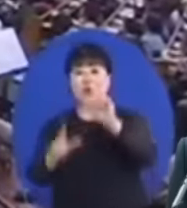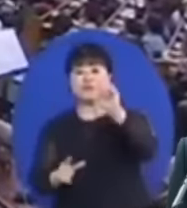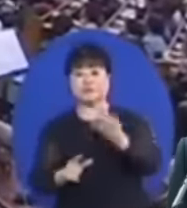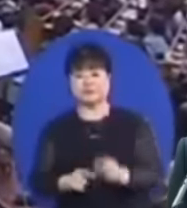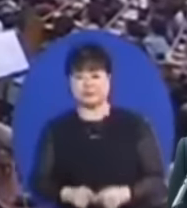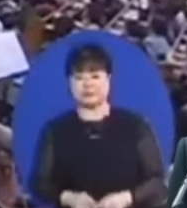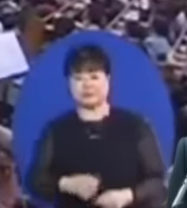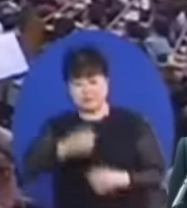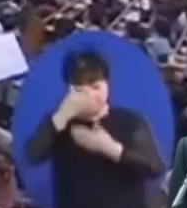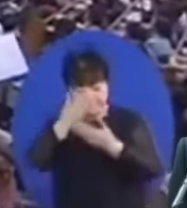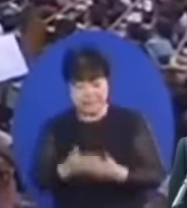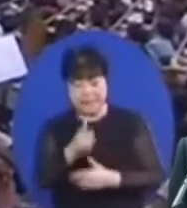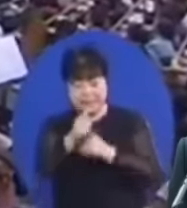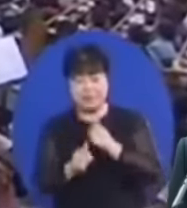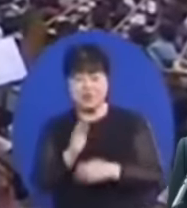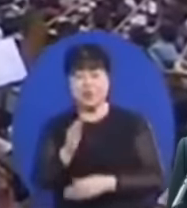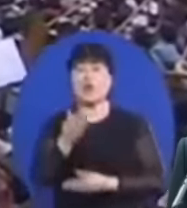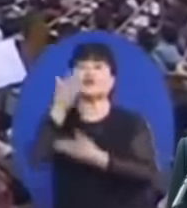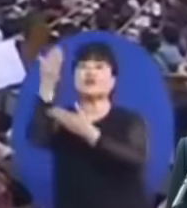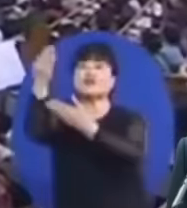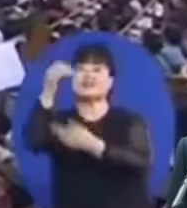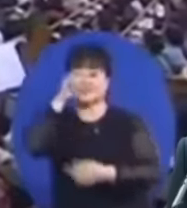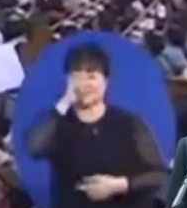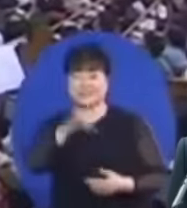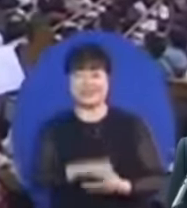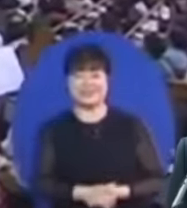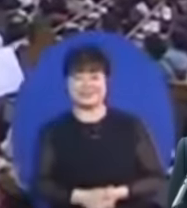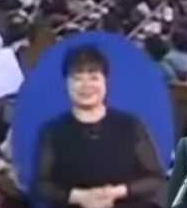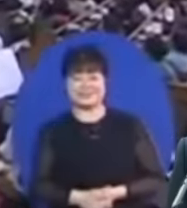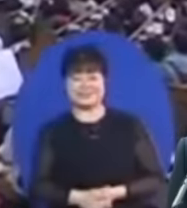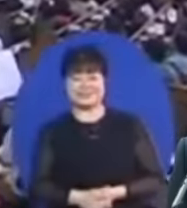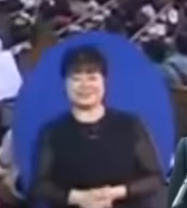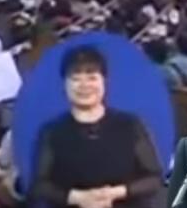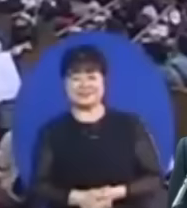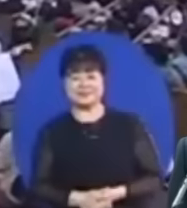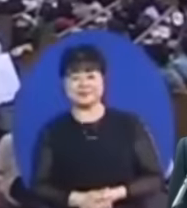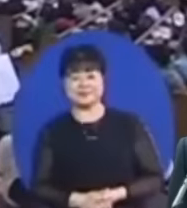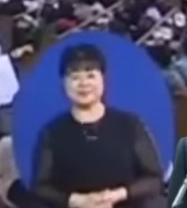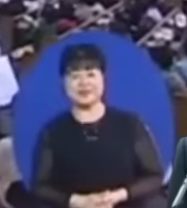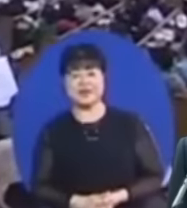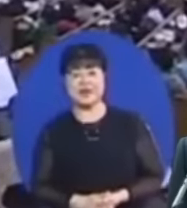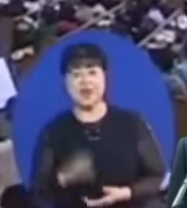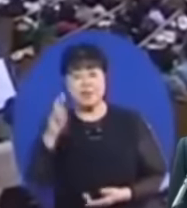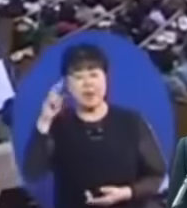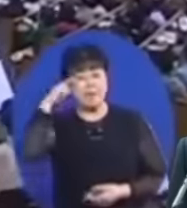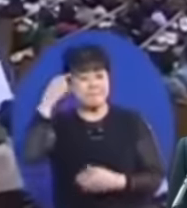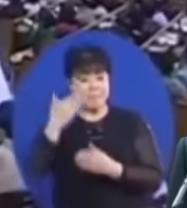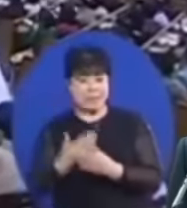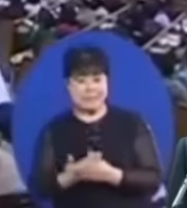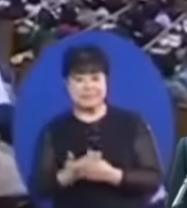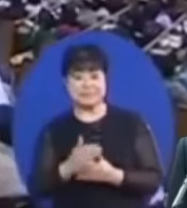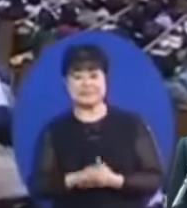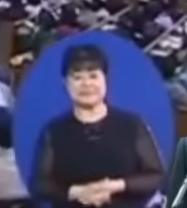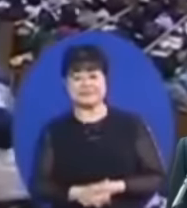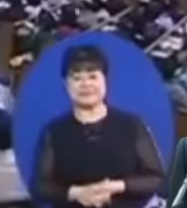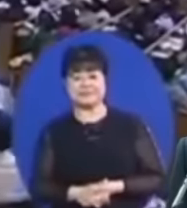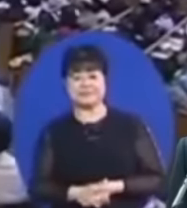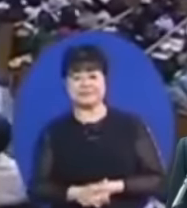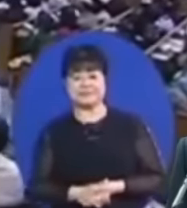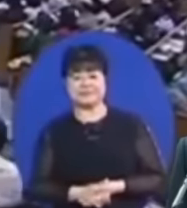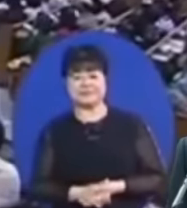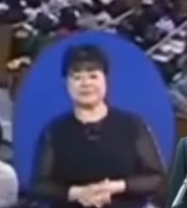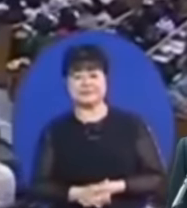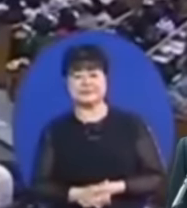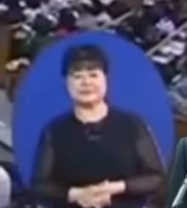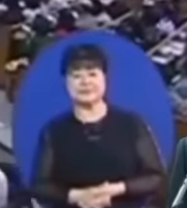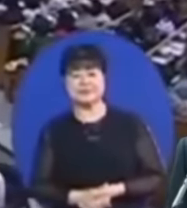우리가 얻어야 하나님께 영광을 돌릴 수가 있는 것입니다. 노만 빈센트 필 박사는 이런 이야기를 했습니다.